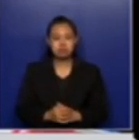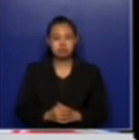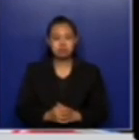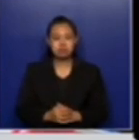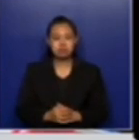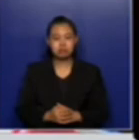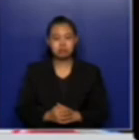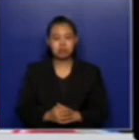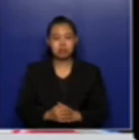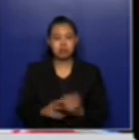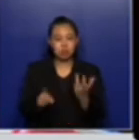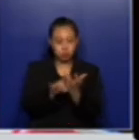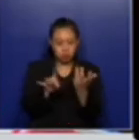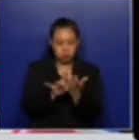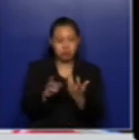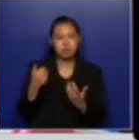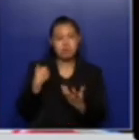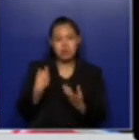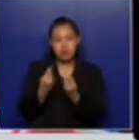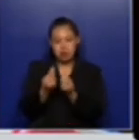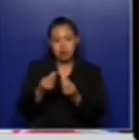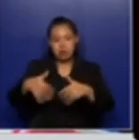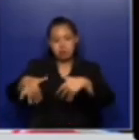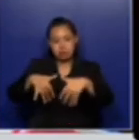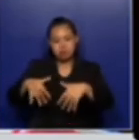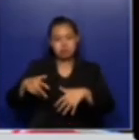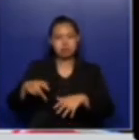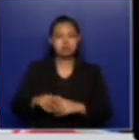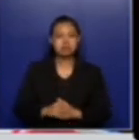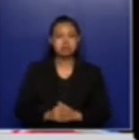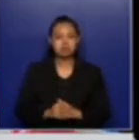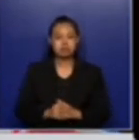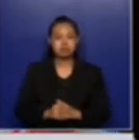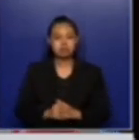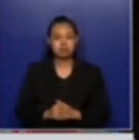อย่างให้มีประสิทธิภาพกับพี่น้องประชาชนค่ะท่านประธาน